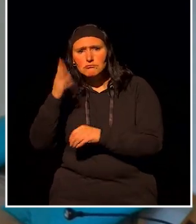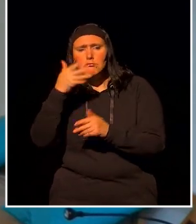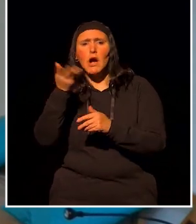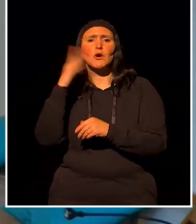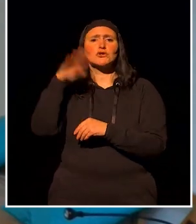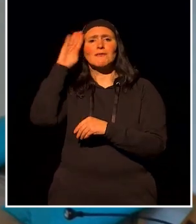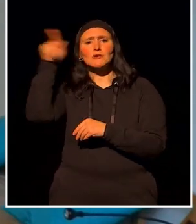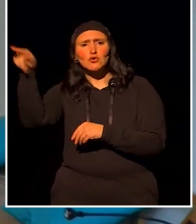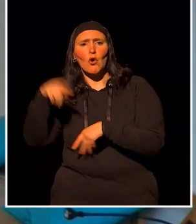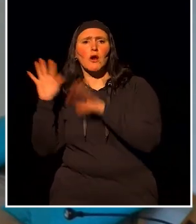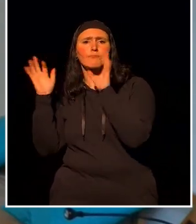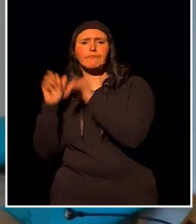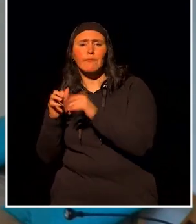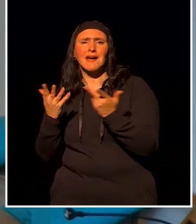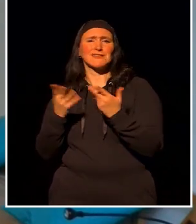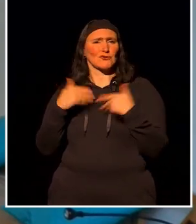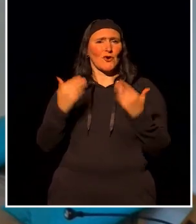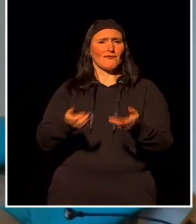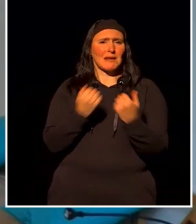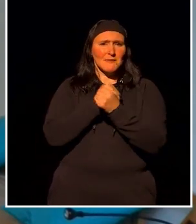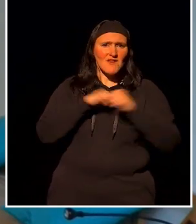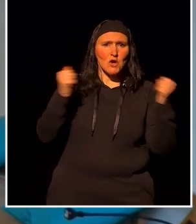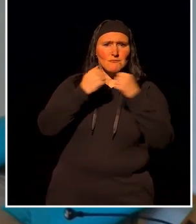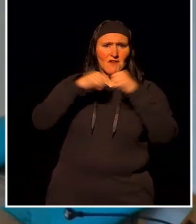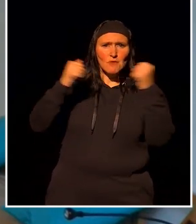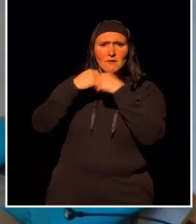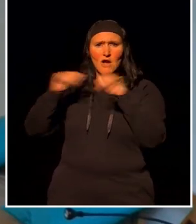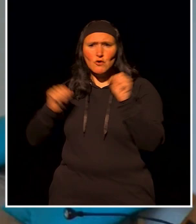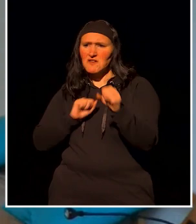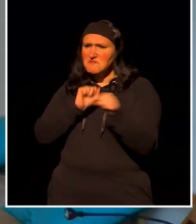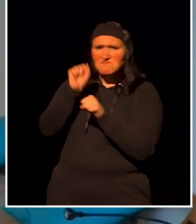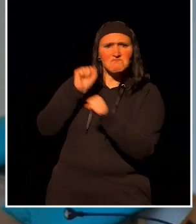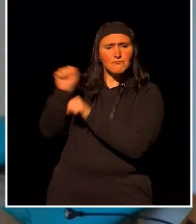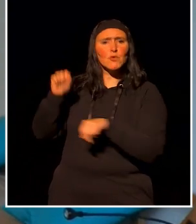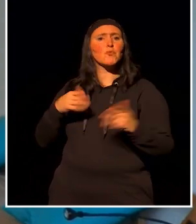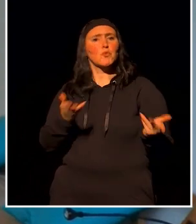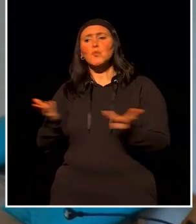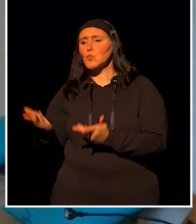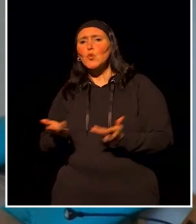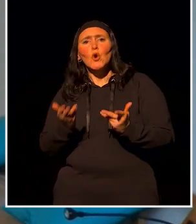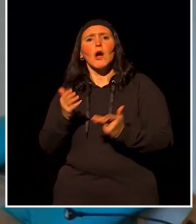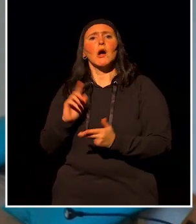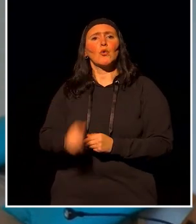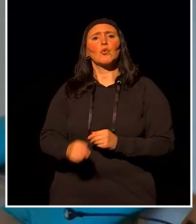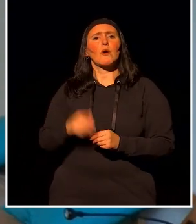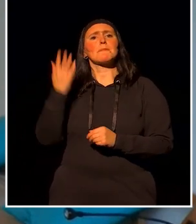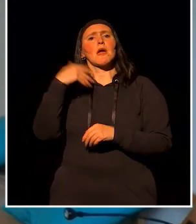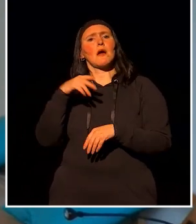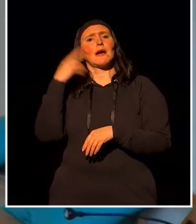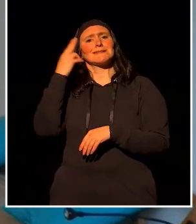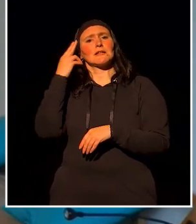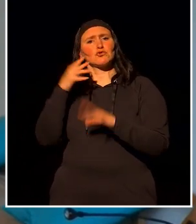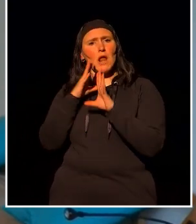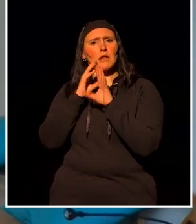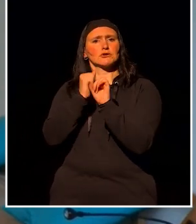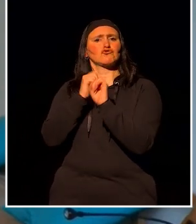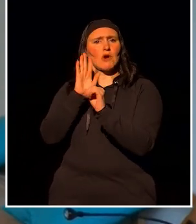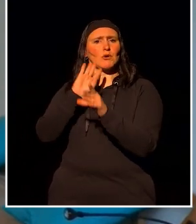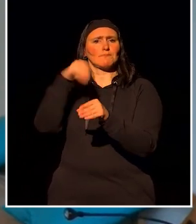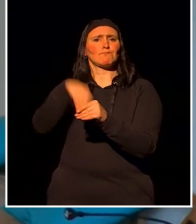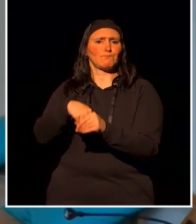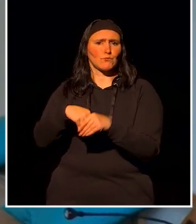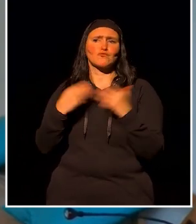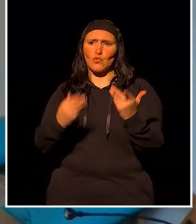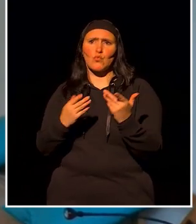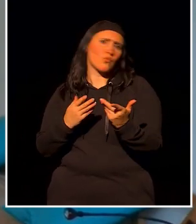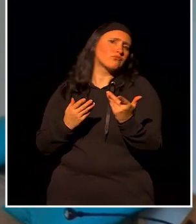Das heißt, die Befreiungsbewegungen waren daher immer auch nationalistisch inspiriert und bewegt. Das glaube ich, kann man